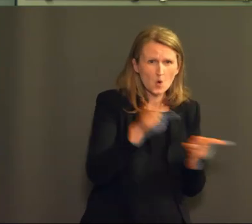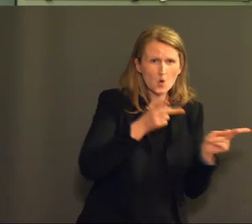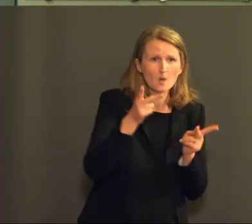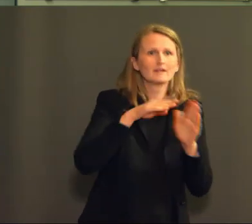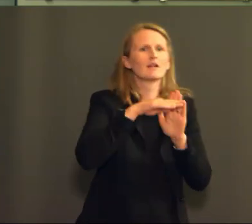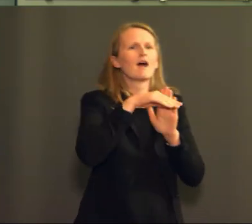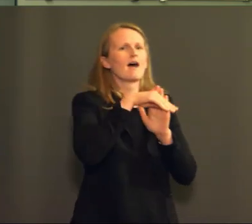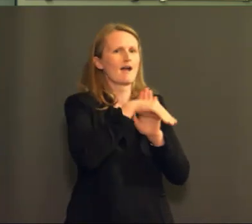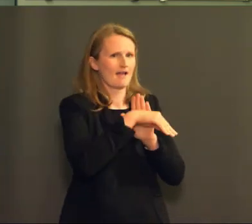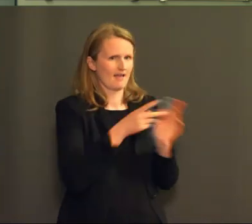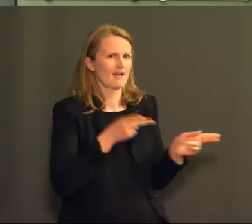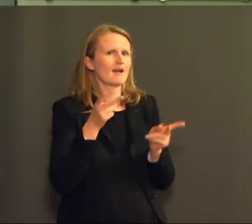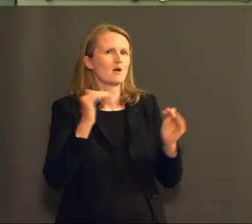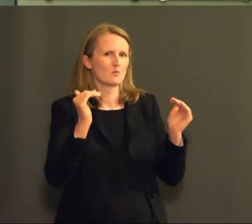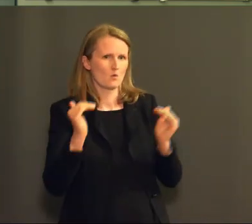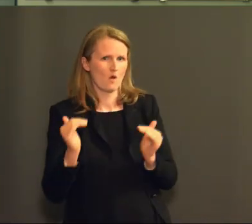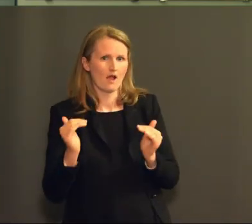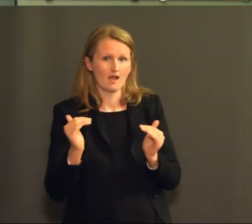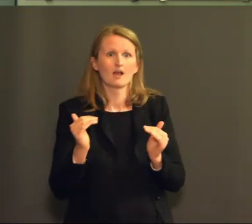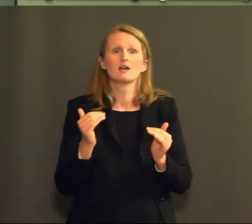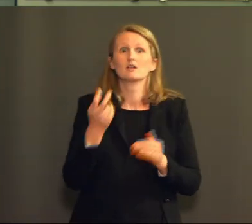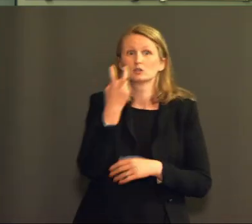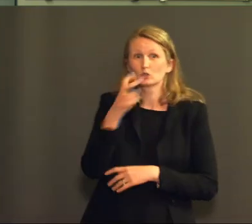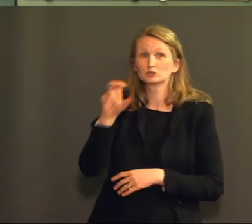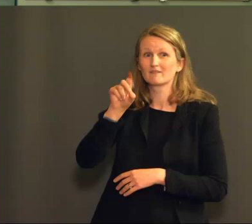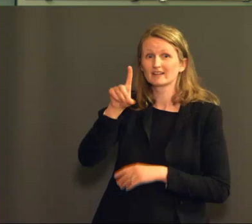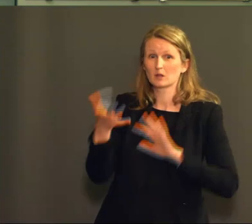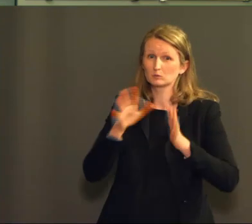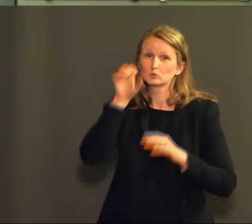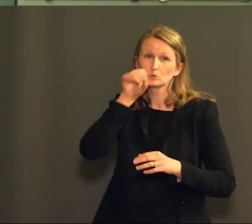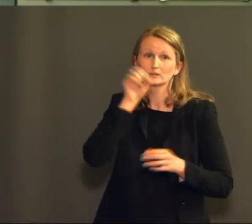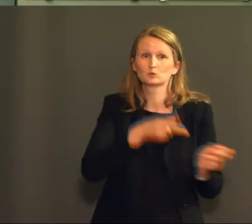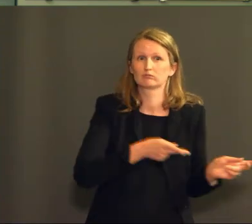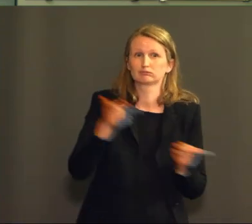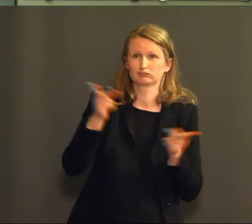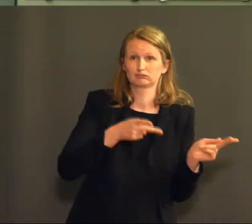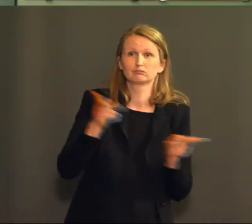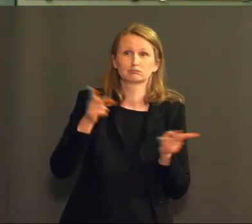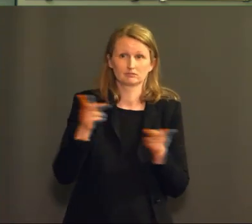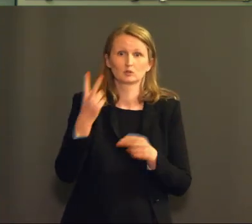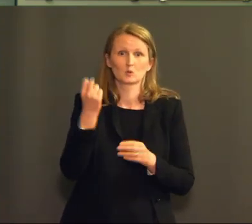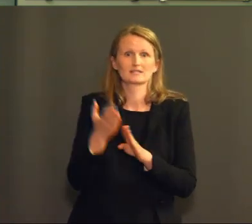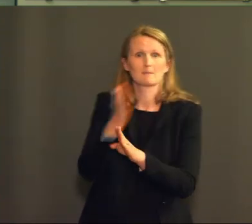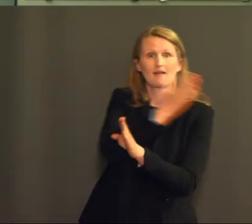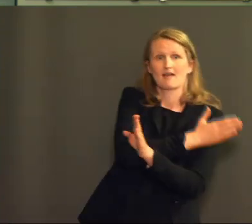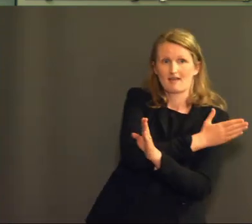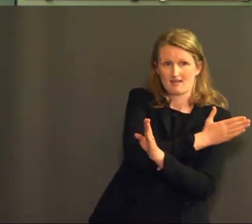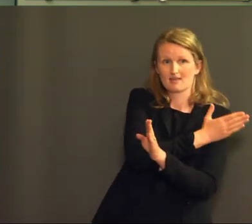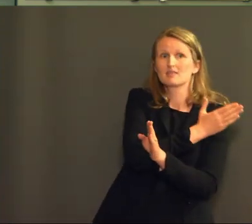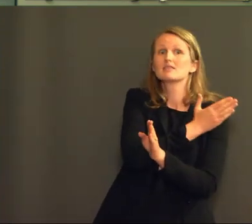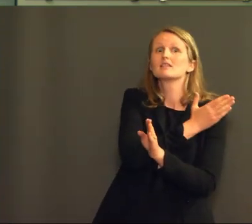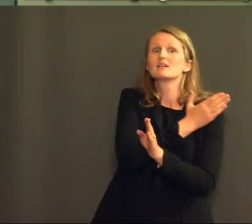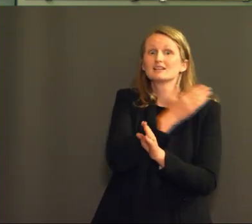221 nouvelles hospitalisations par jour a été rapportée, soit 5% de moins que la